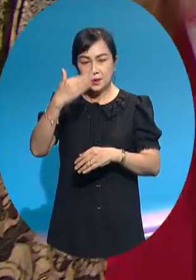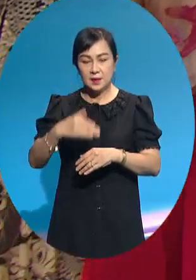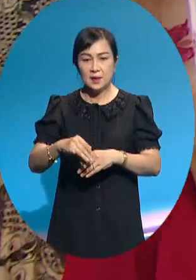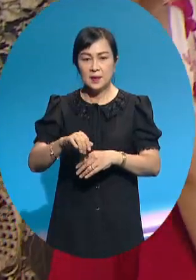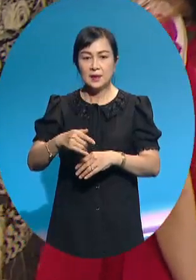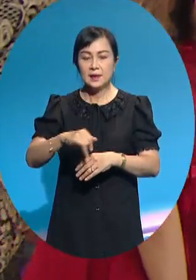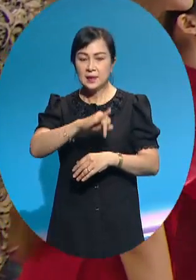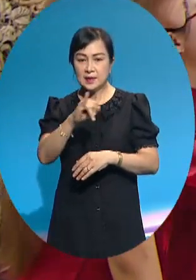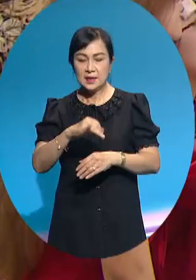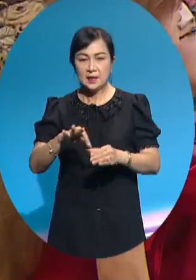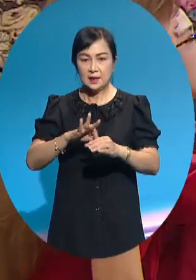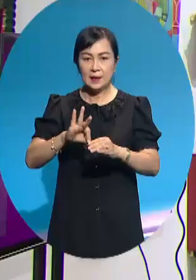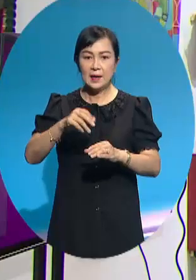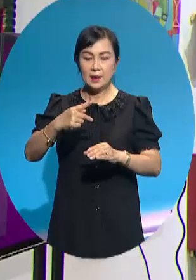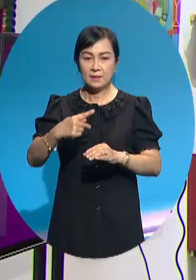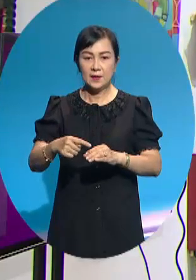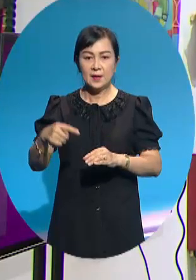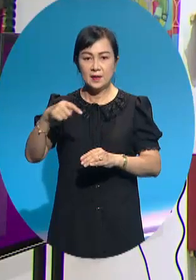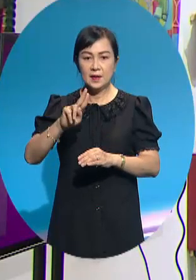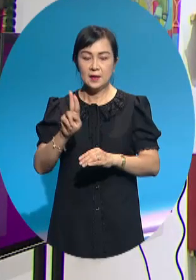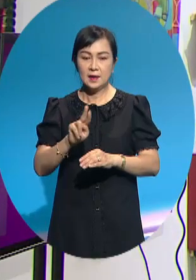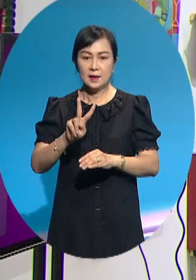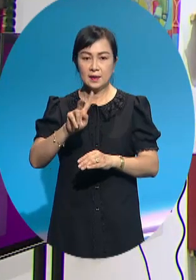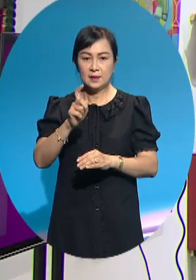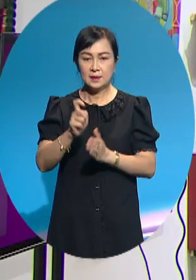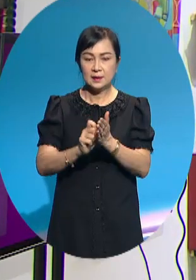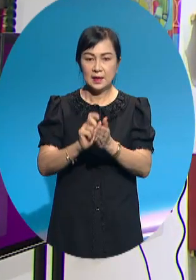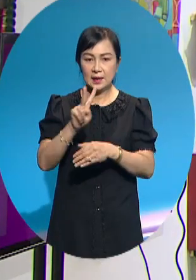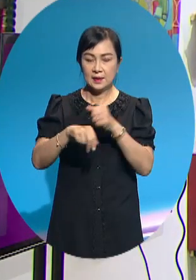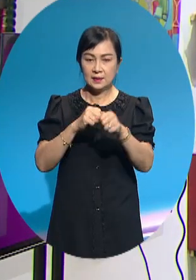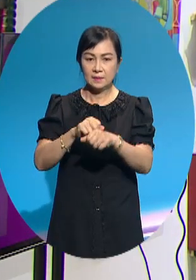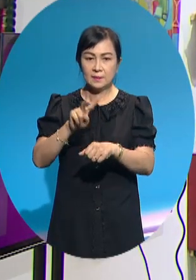SEZ Cafe and Art Space đến hết ngày 29 tháng 2 năm 2024.